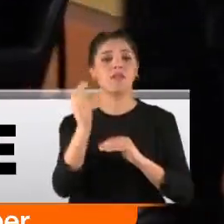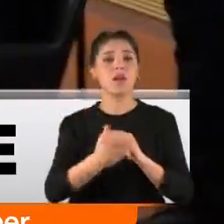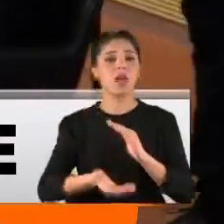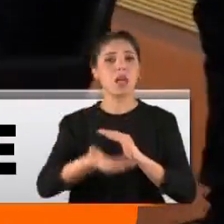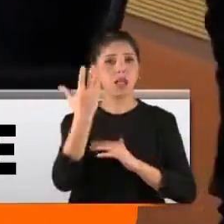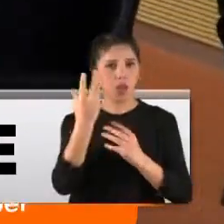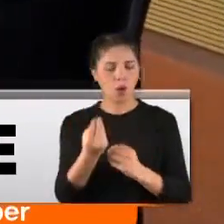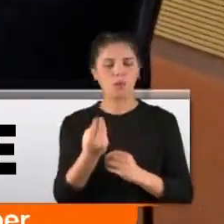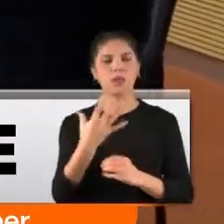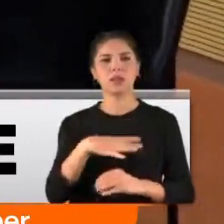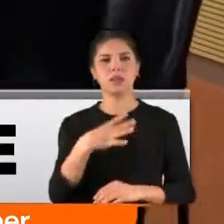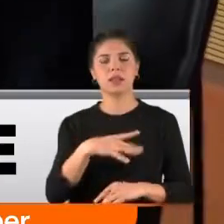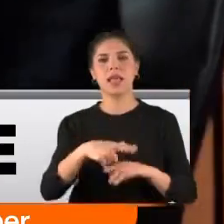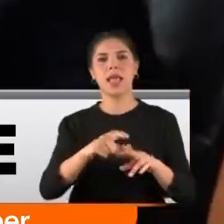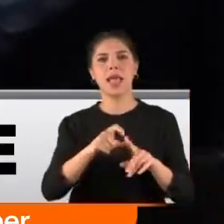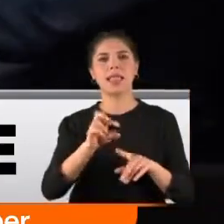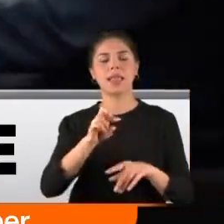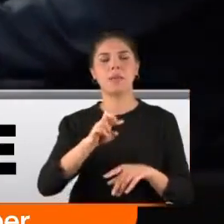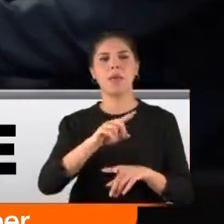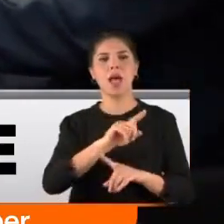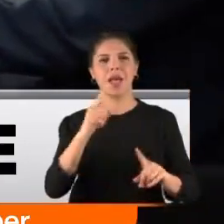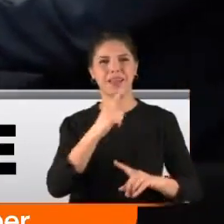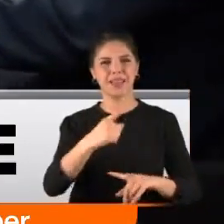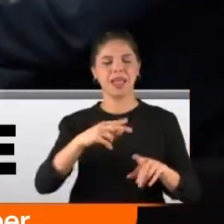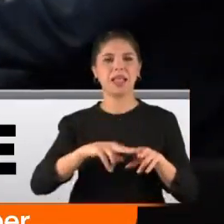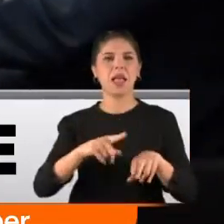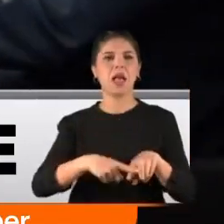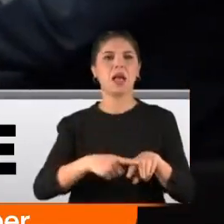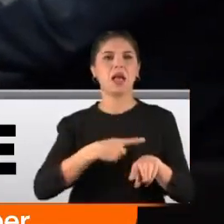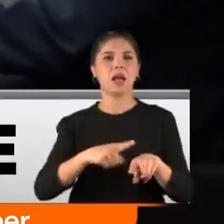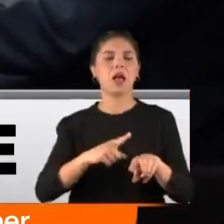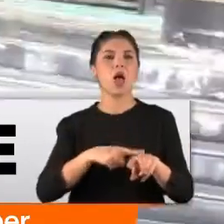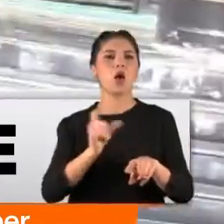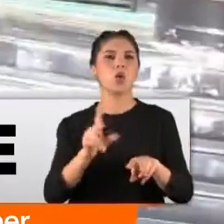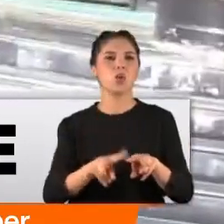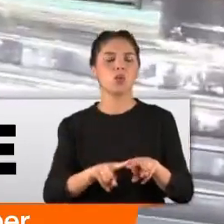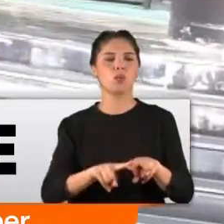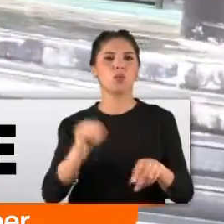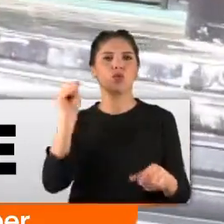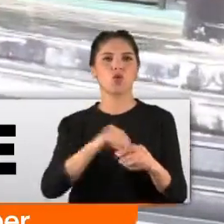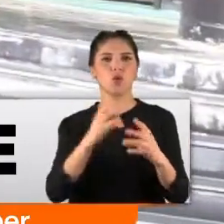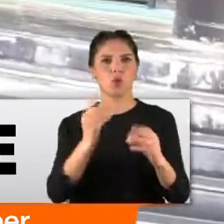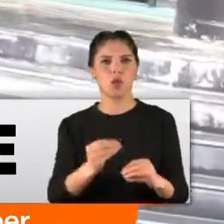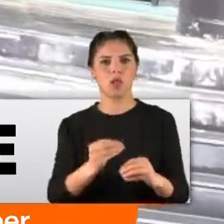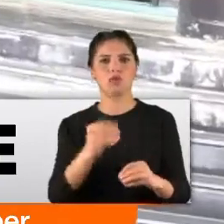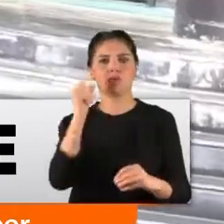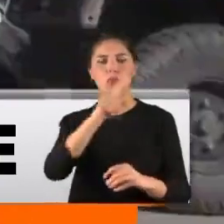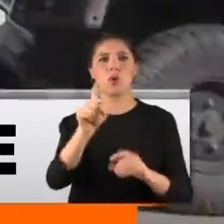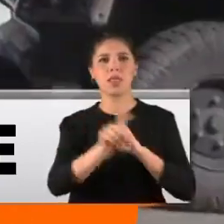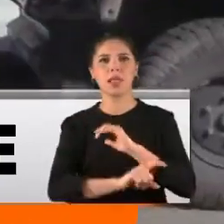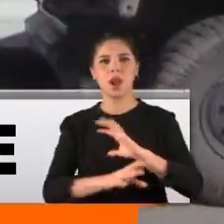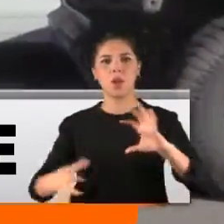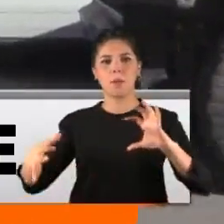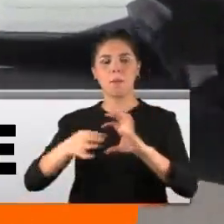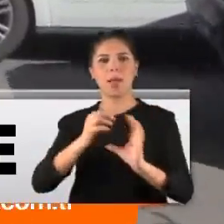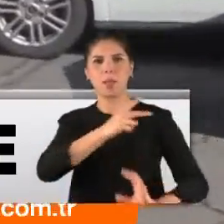Yine HDP'nin karşı çıktığı kayyum uygulamasına da son verileceği vaat ediliyor. O KHK'larla terörle irtibatlı